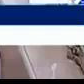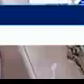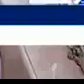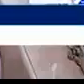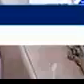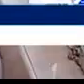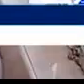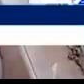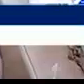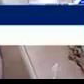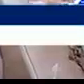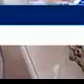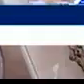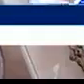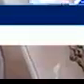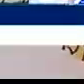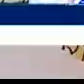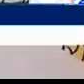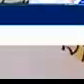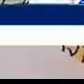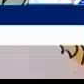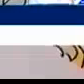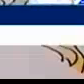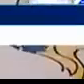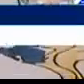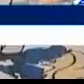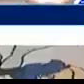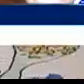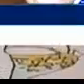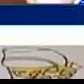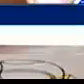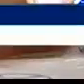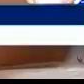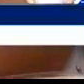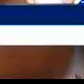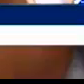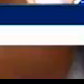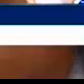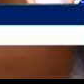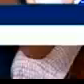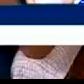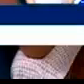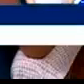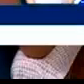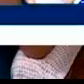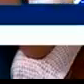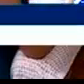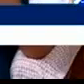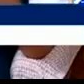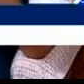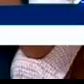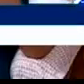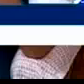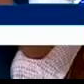familia Botezatu e luminată de 7 copii în care seamănă zi de zi adevăratele valori. Omenia, răbdarea, să